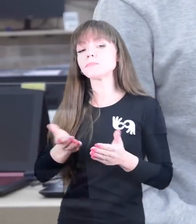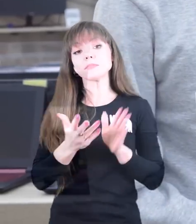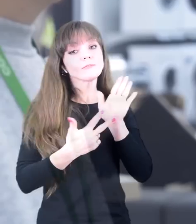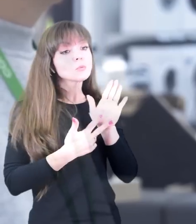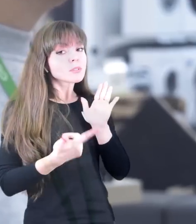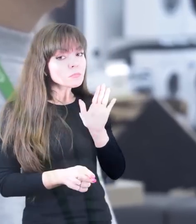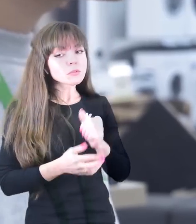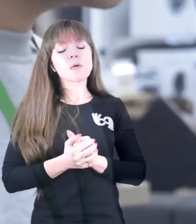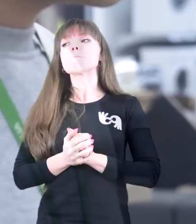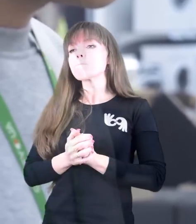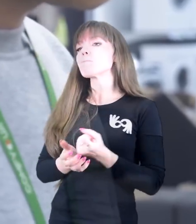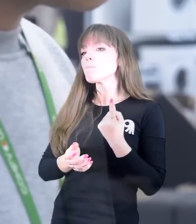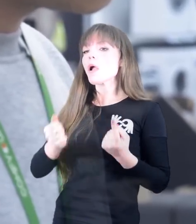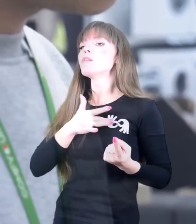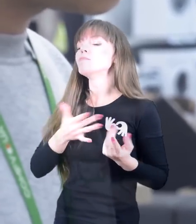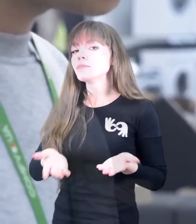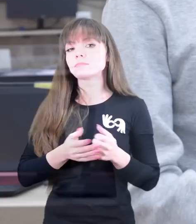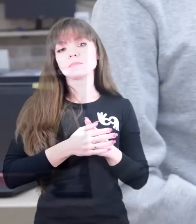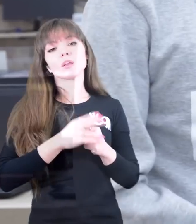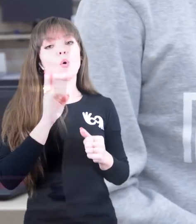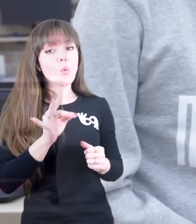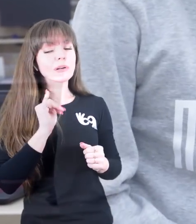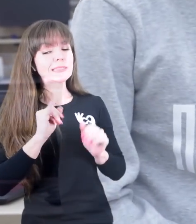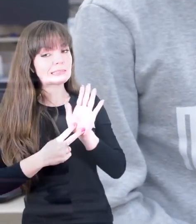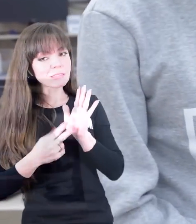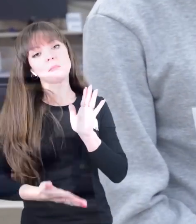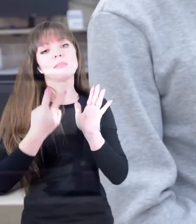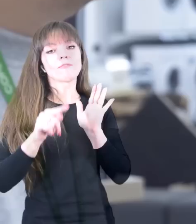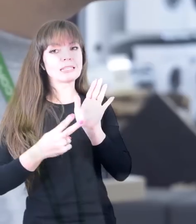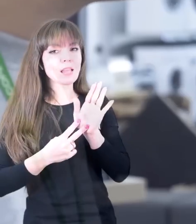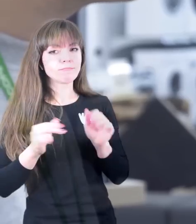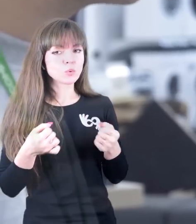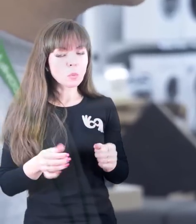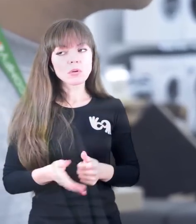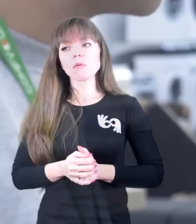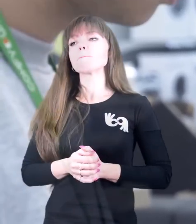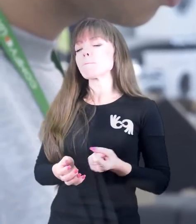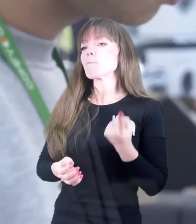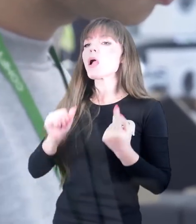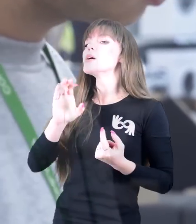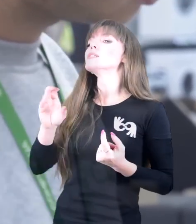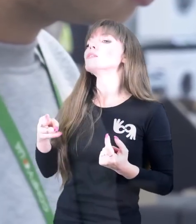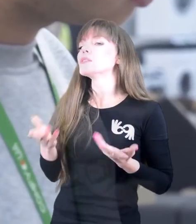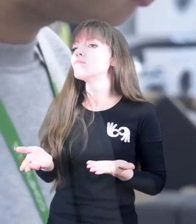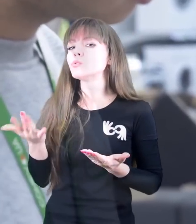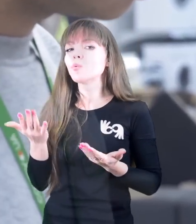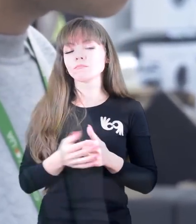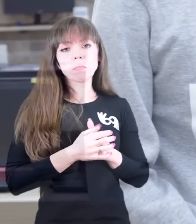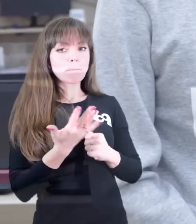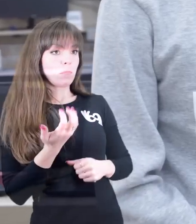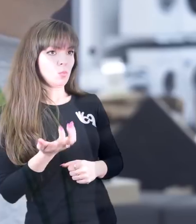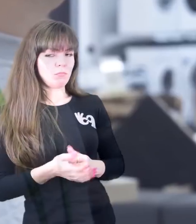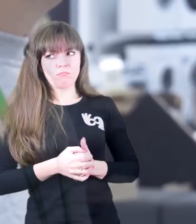8 гигабайт. Ага, 8 гигабайт. Да, а процессор какой? Core i7 с частотой 2,7. 2,7, да, значит. Ага, а сколько SSD